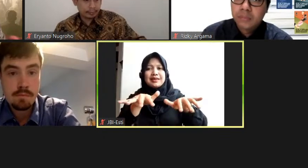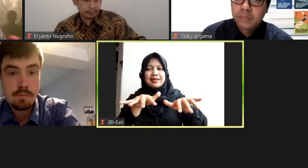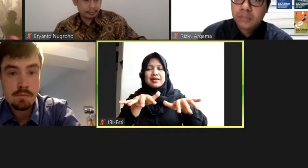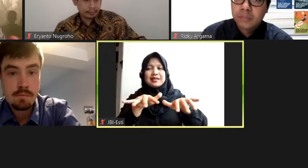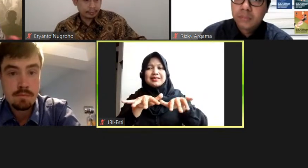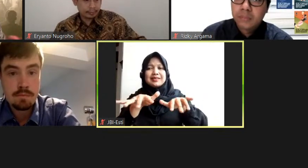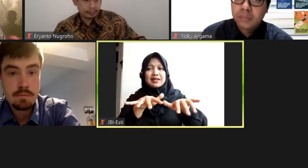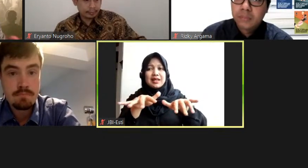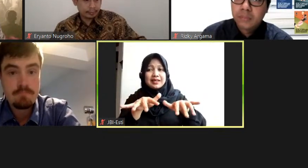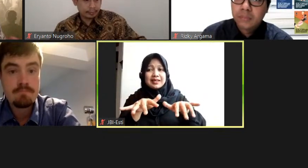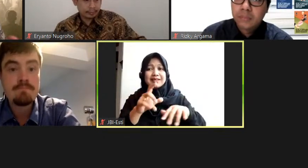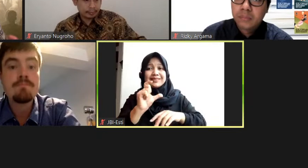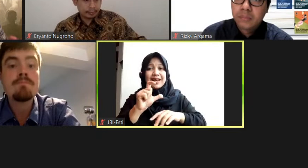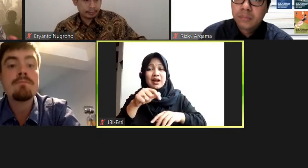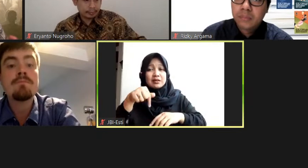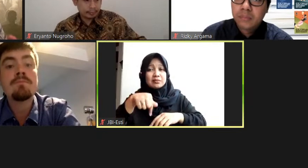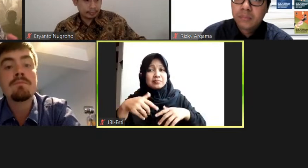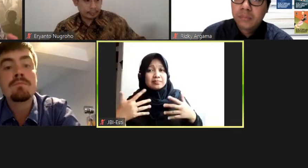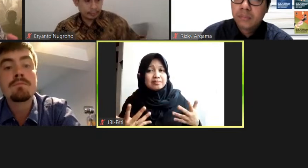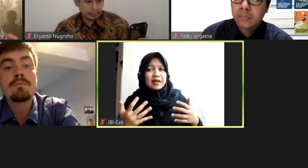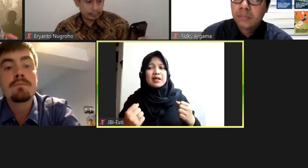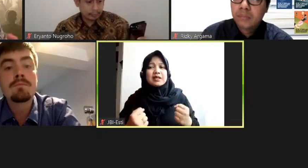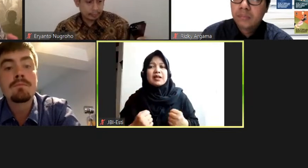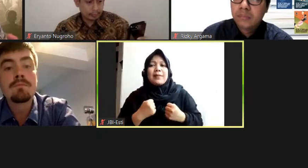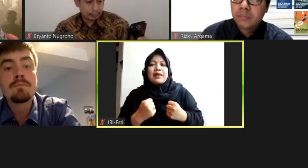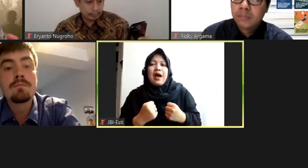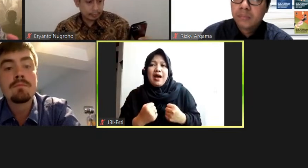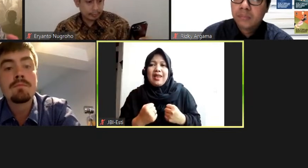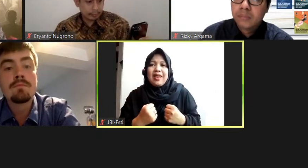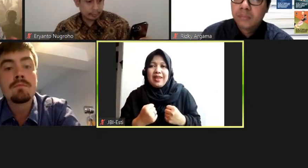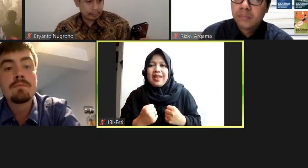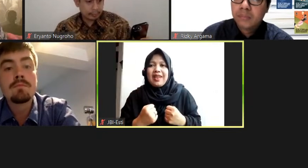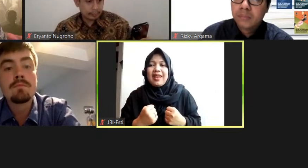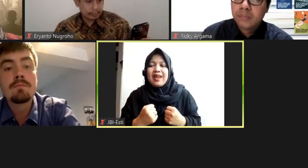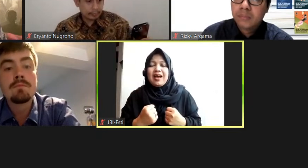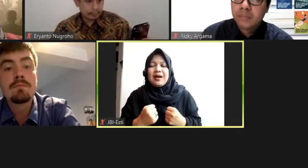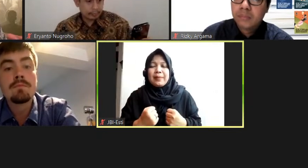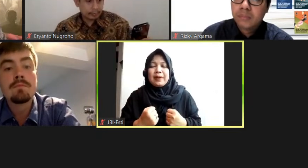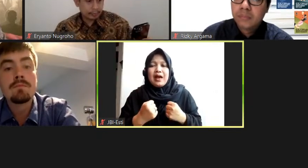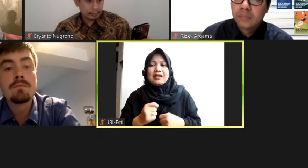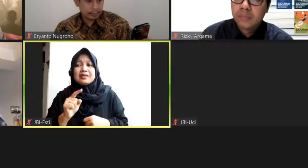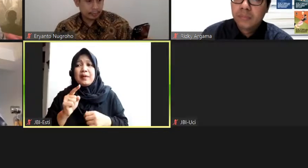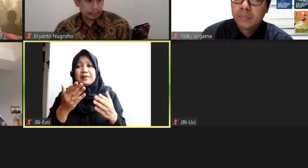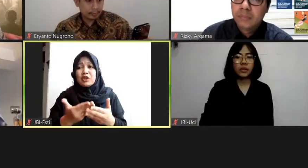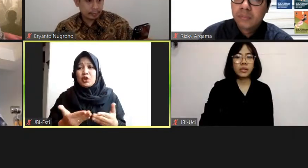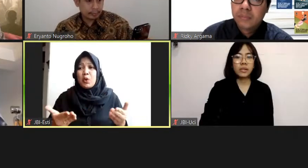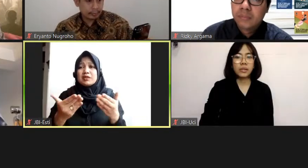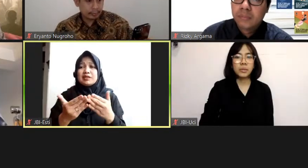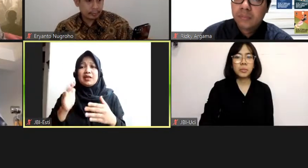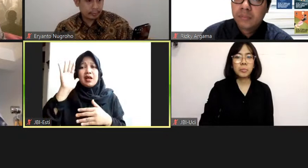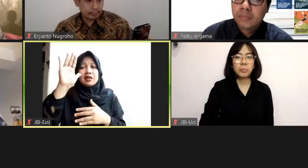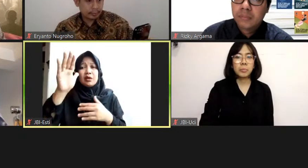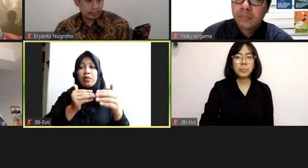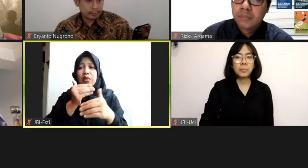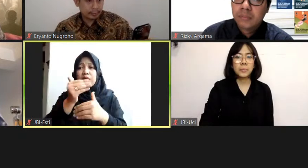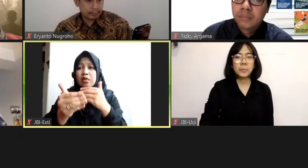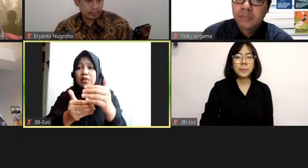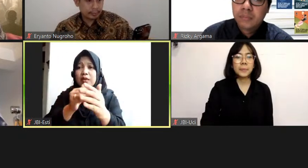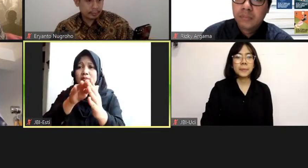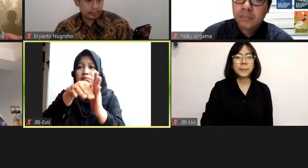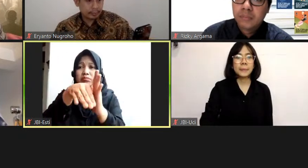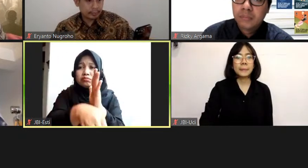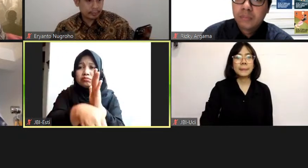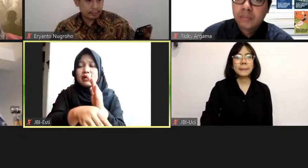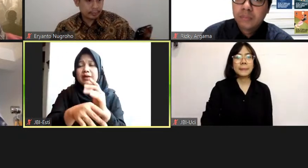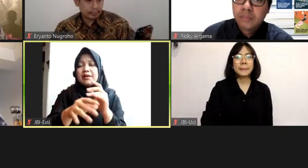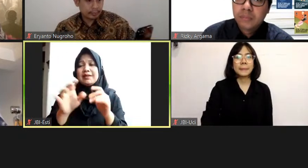adalah bertahan ya, karena kita tidak bisa membiarkan situasi ini makin lebih buruk lagi, ya mungkin kita hanya berupaya